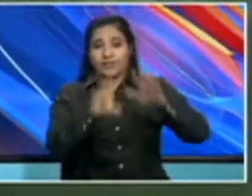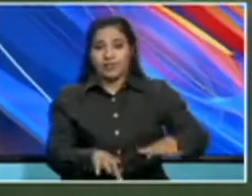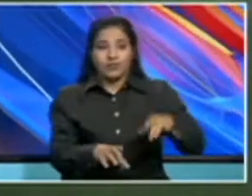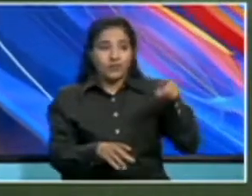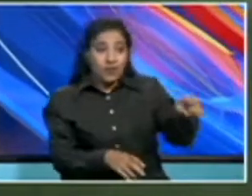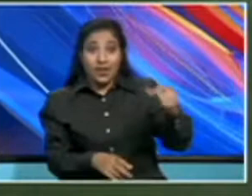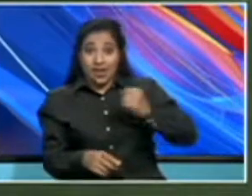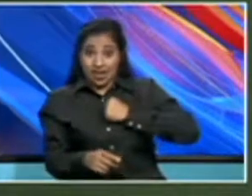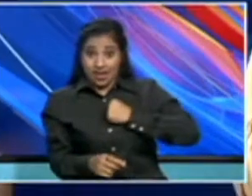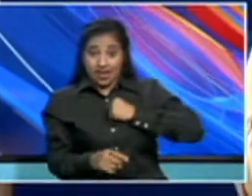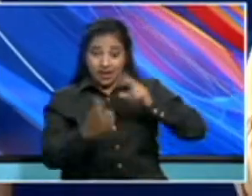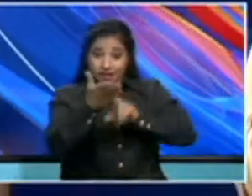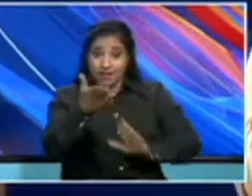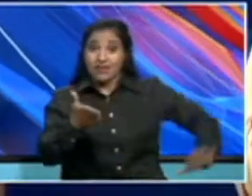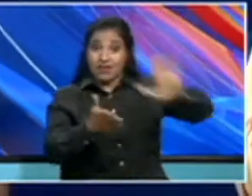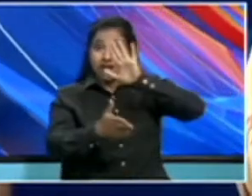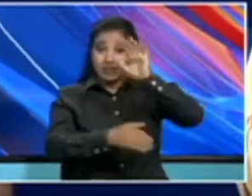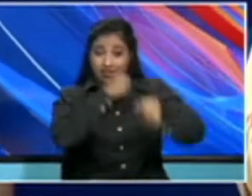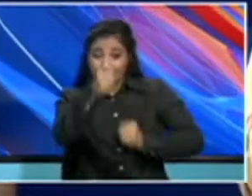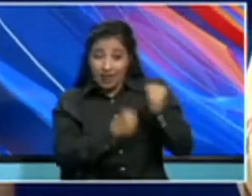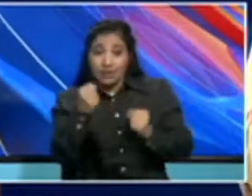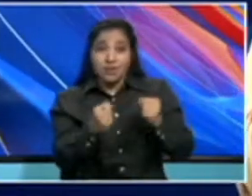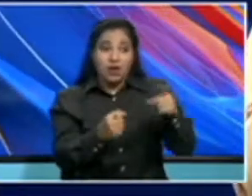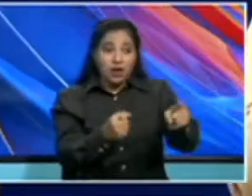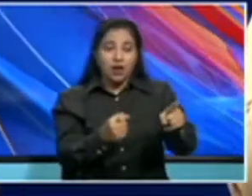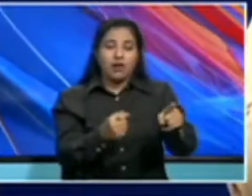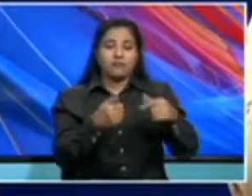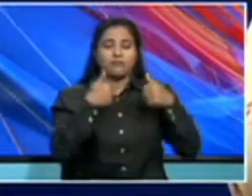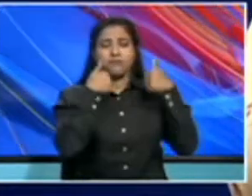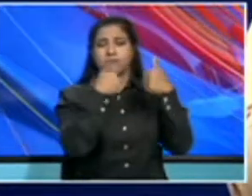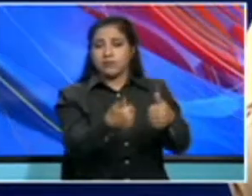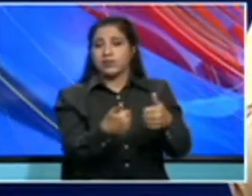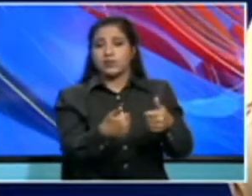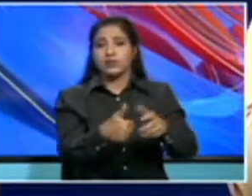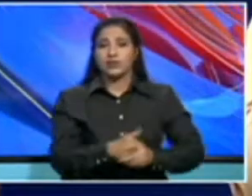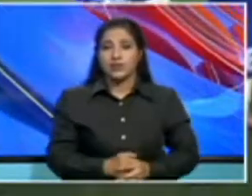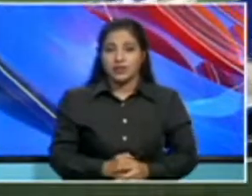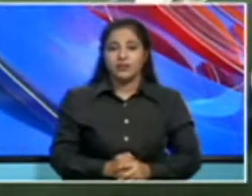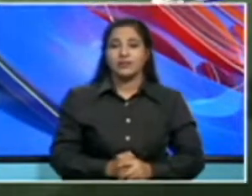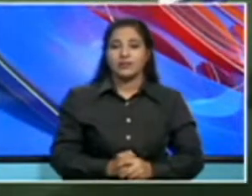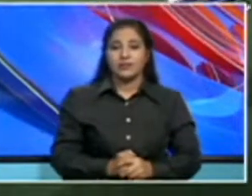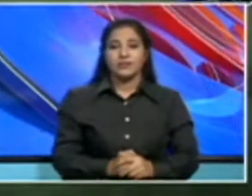वे हैं हमारे नेशनल गेम्स के मैस्कॉट।